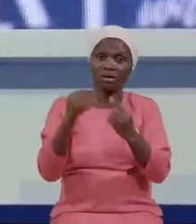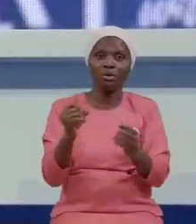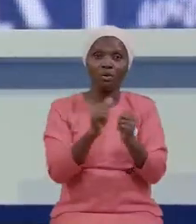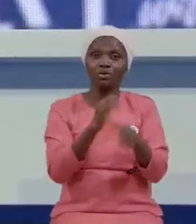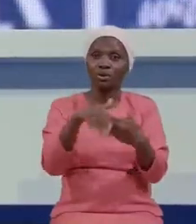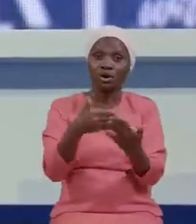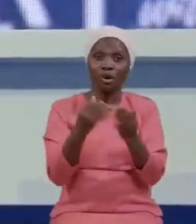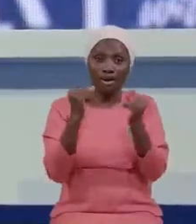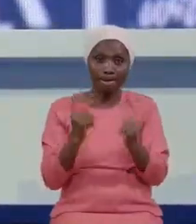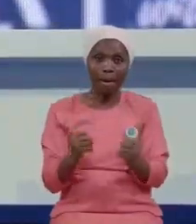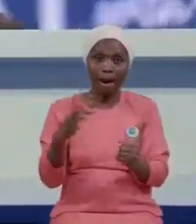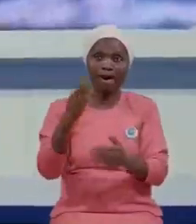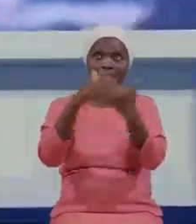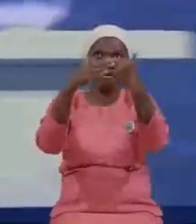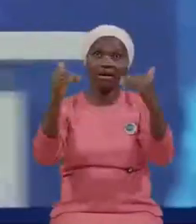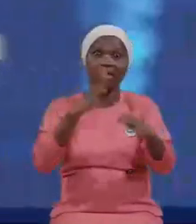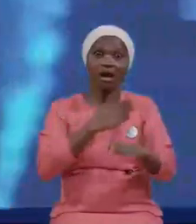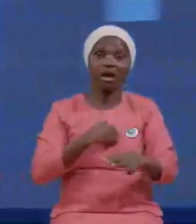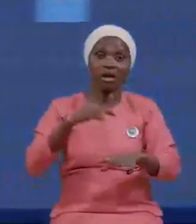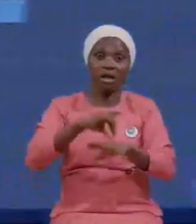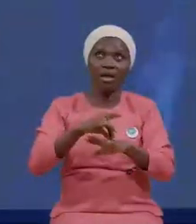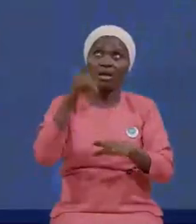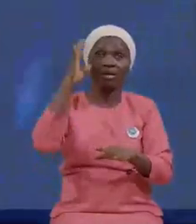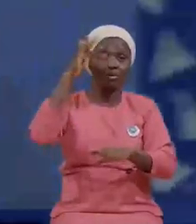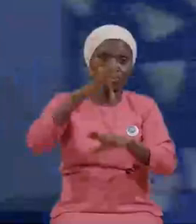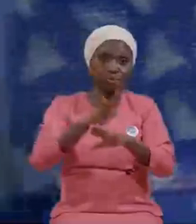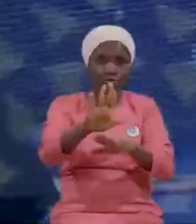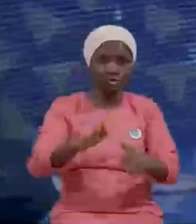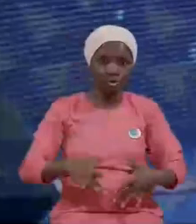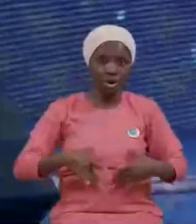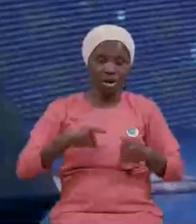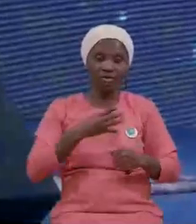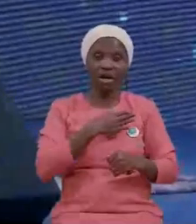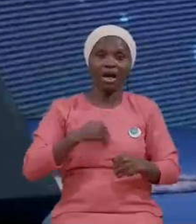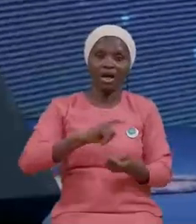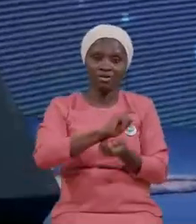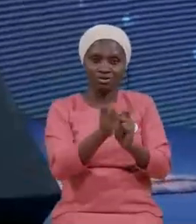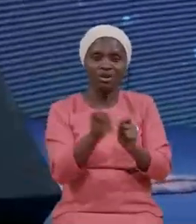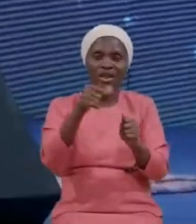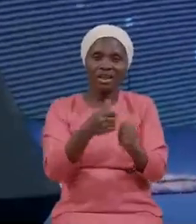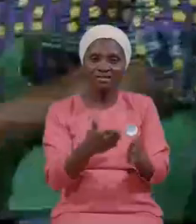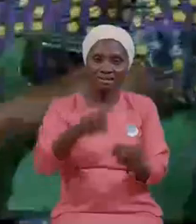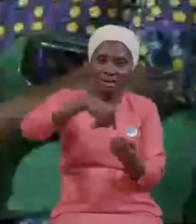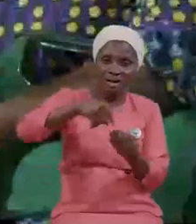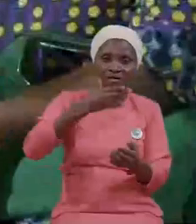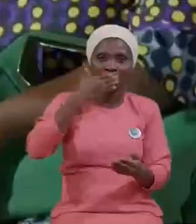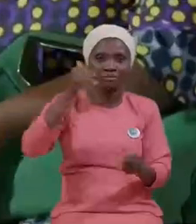Aujourd'hui, il vient avec la puissance du ciel et il va toucher ta vie. Il va tout transformer dans ta vie ce